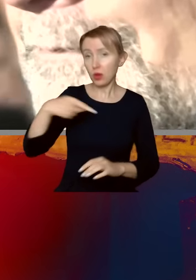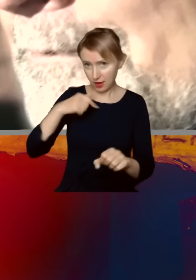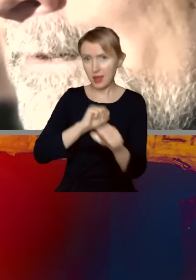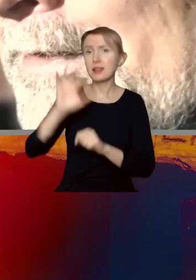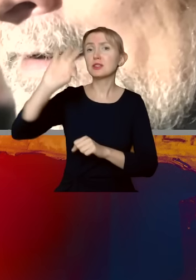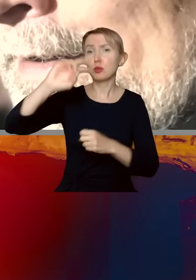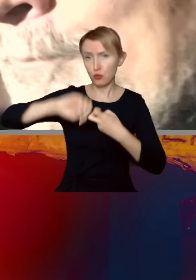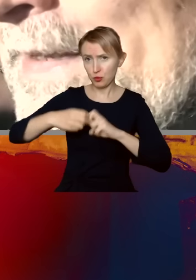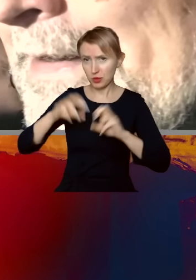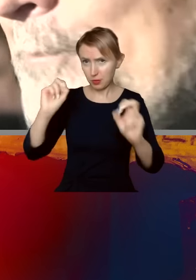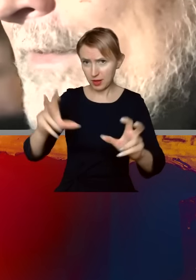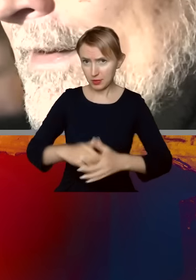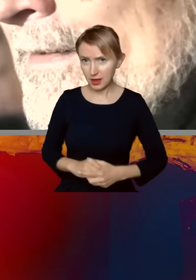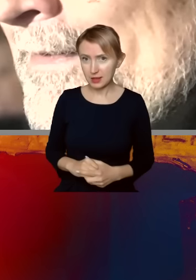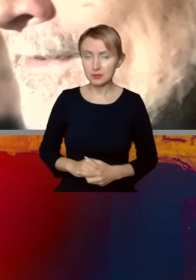problemem, owszem.